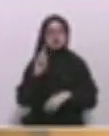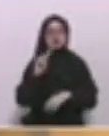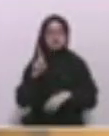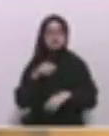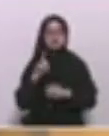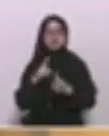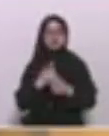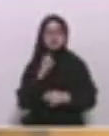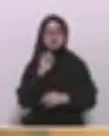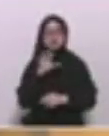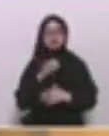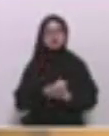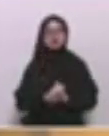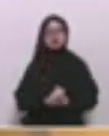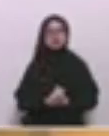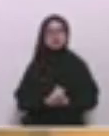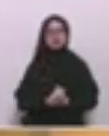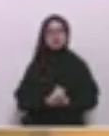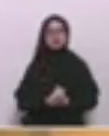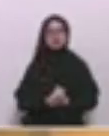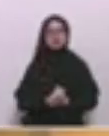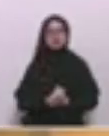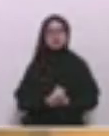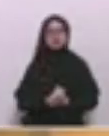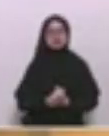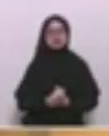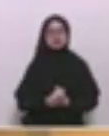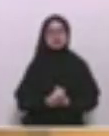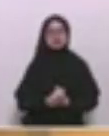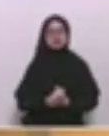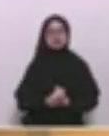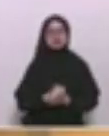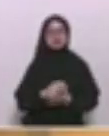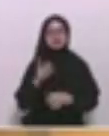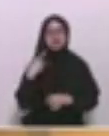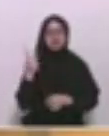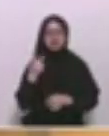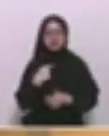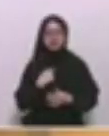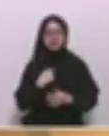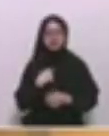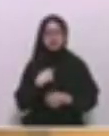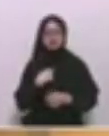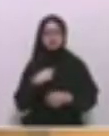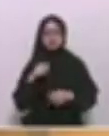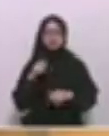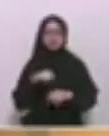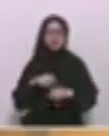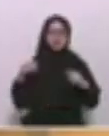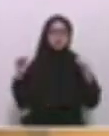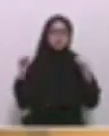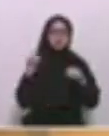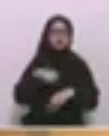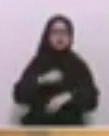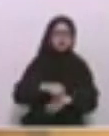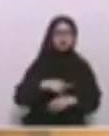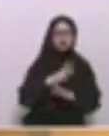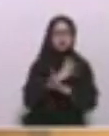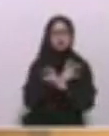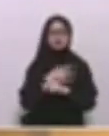berbicara I baik jadi kita memang bicara penegakan hukum di morwal itu adalah hal yang sangat urjgen